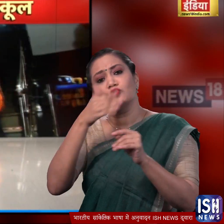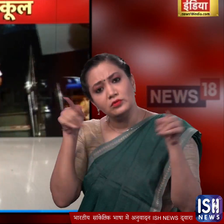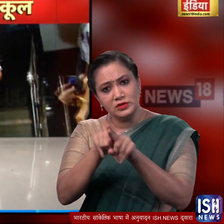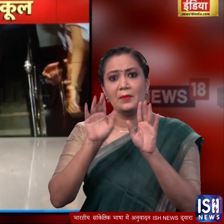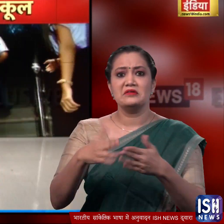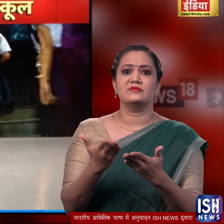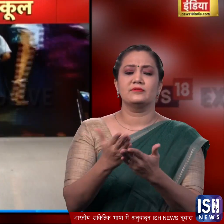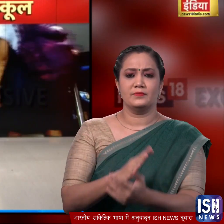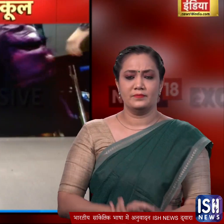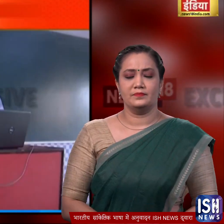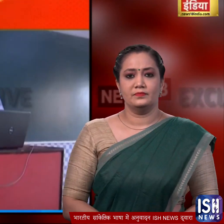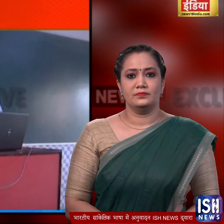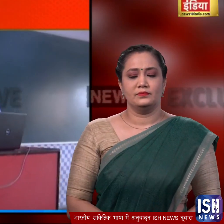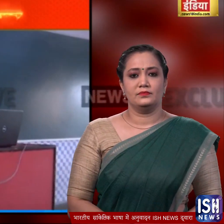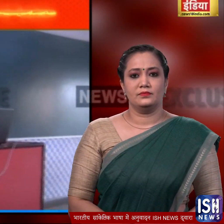सामने आई,